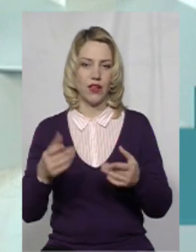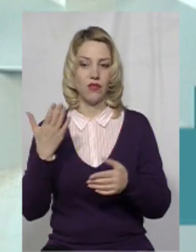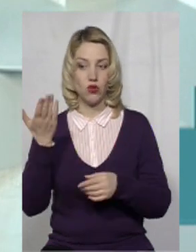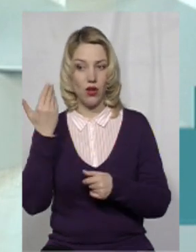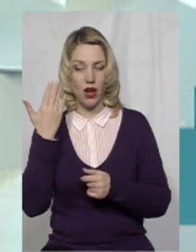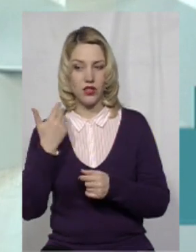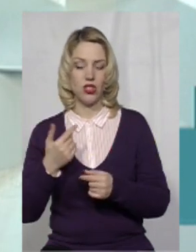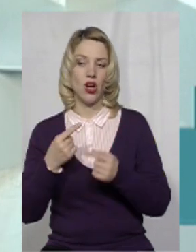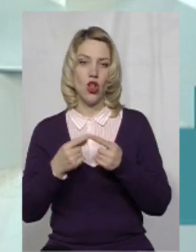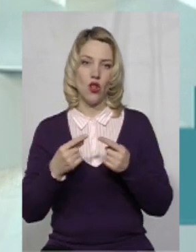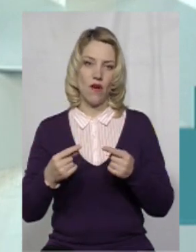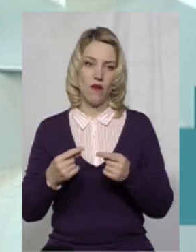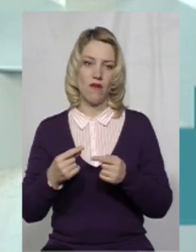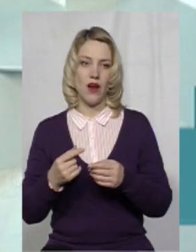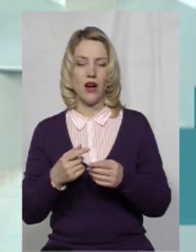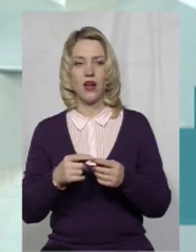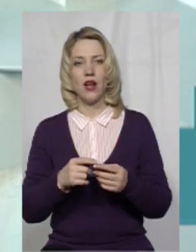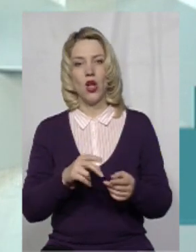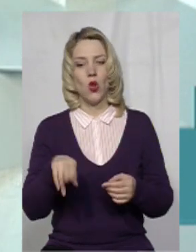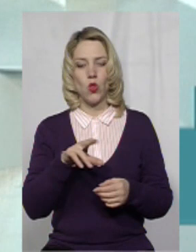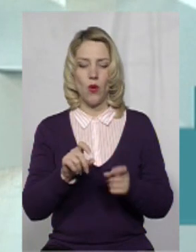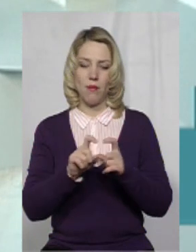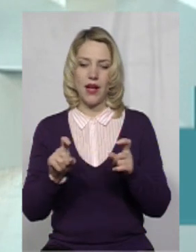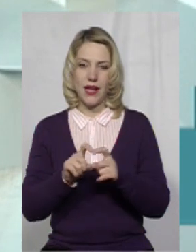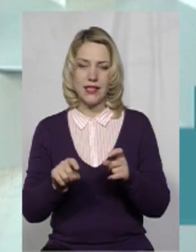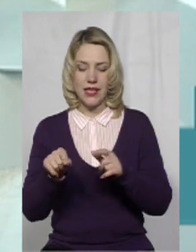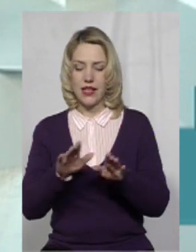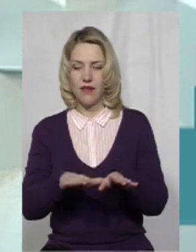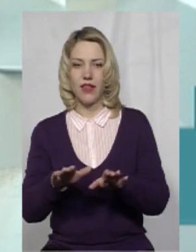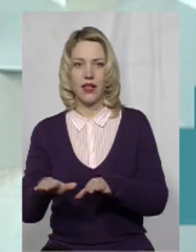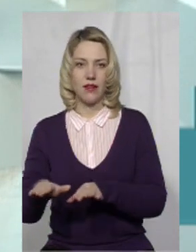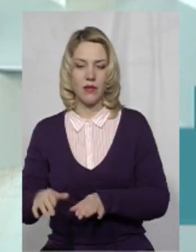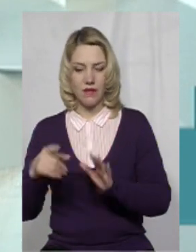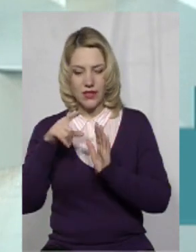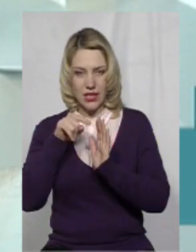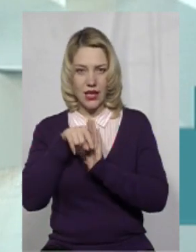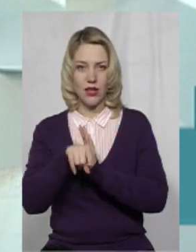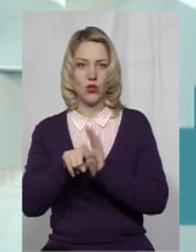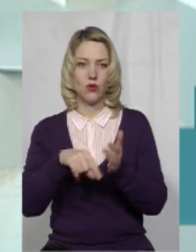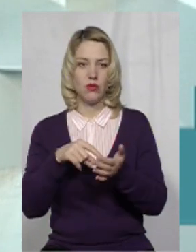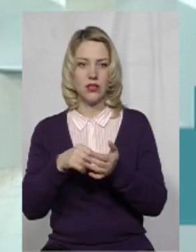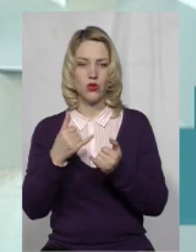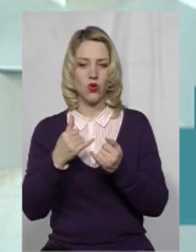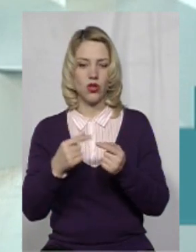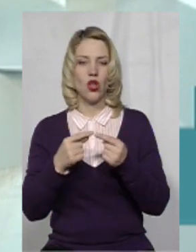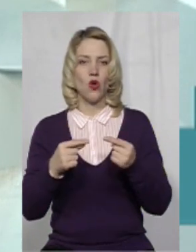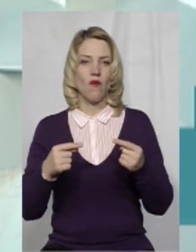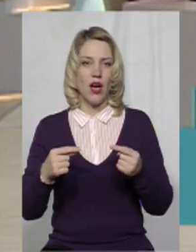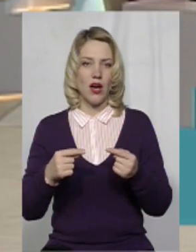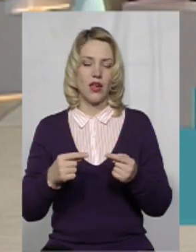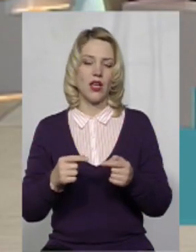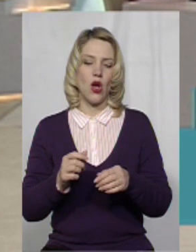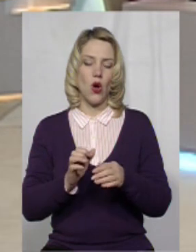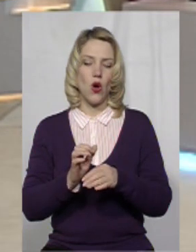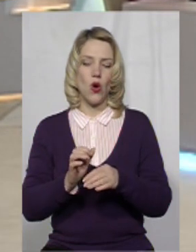товари рухалися там більше до нас як до магазинів, магазини, які знаходяться там десь у середині міста, сьогодні товари рухаються від таких центрів